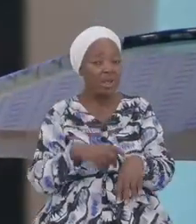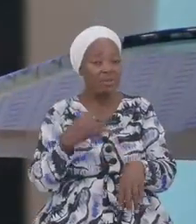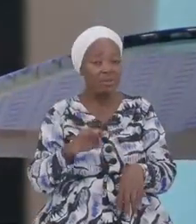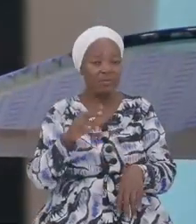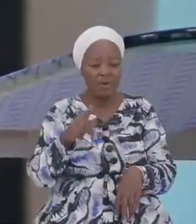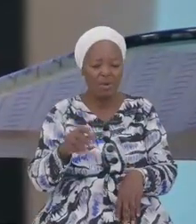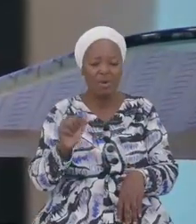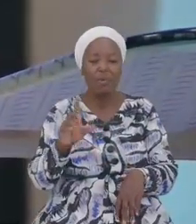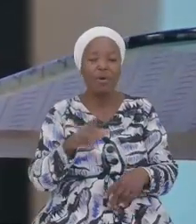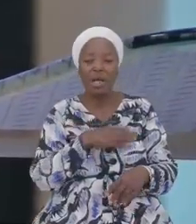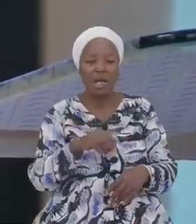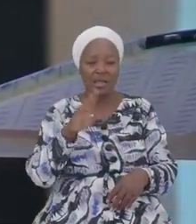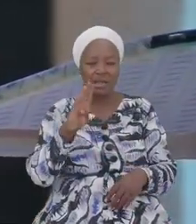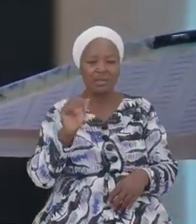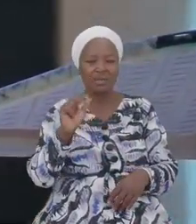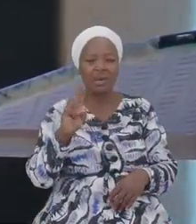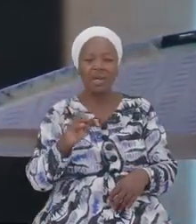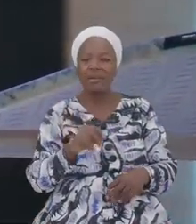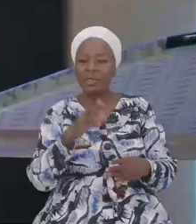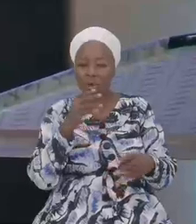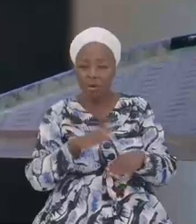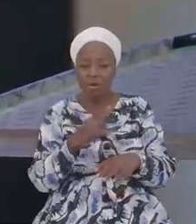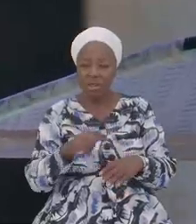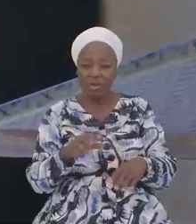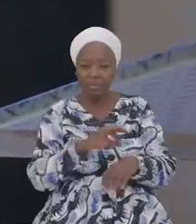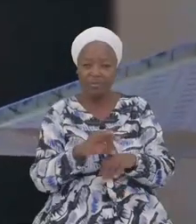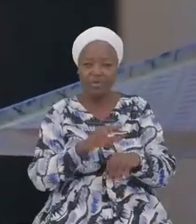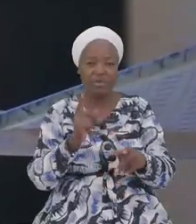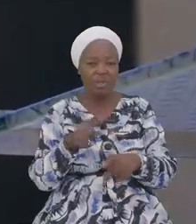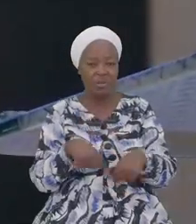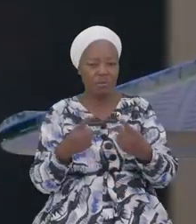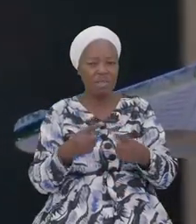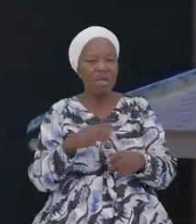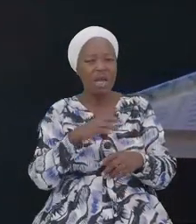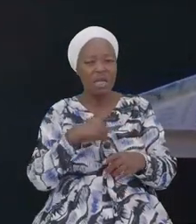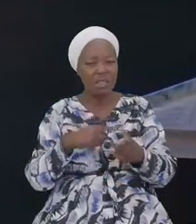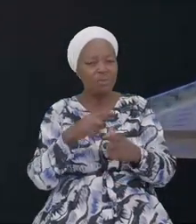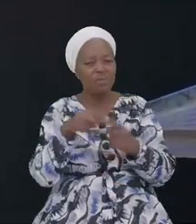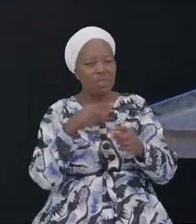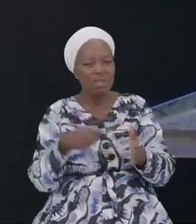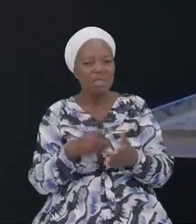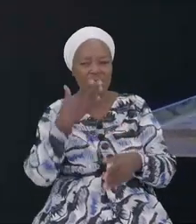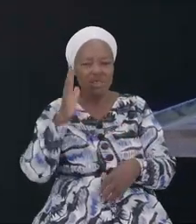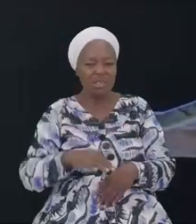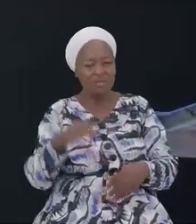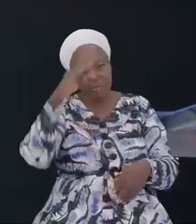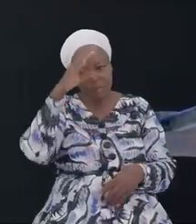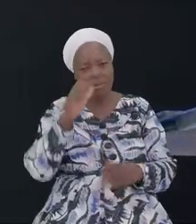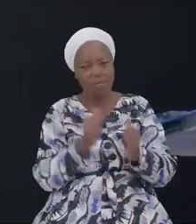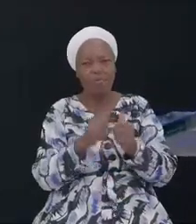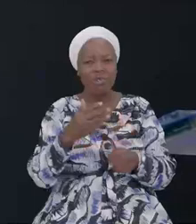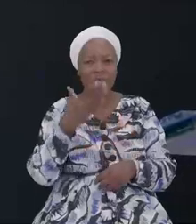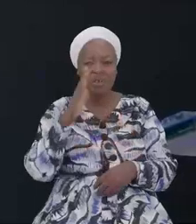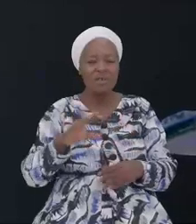c'était la première sortie de Paul et de Barnabas sur le terrain missionnaire. Mais lorsque cet homme méchant, avec un esprit méchant, avec